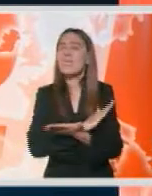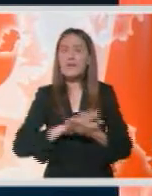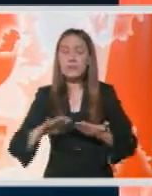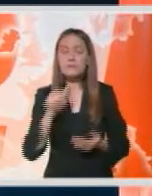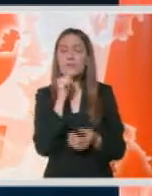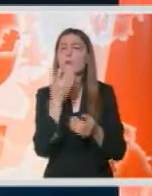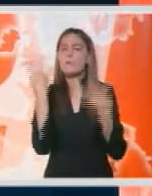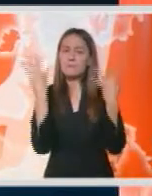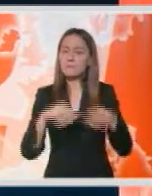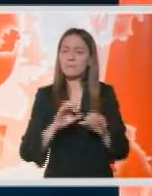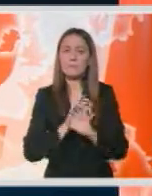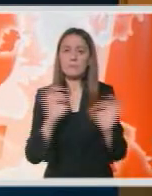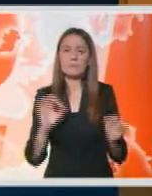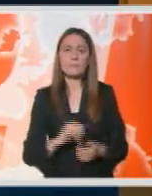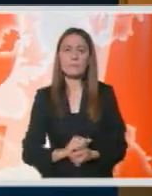i efikasan.